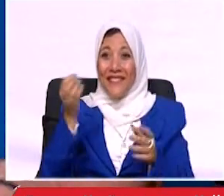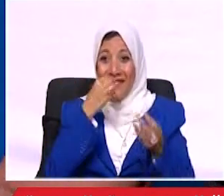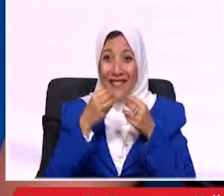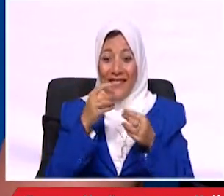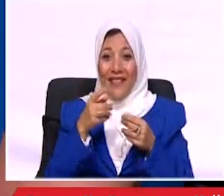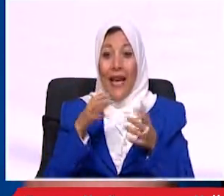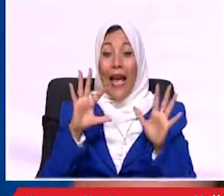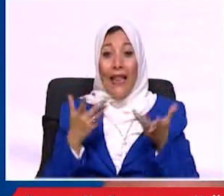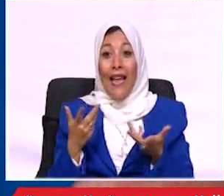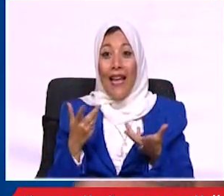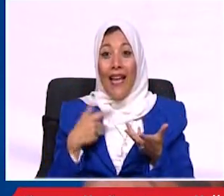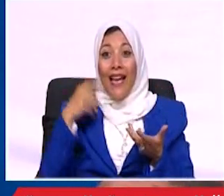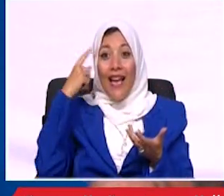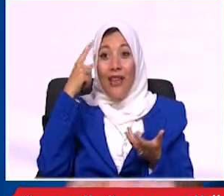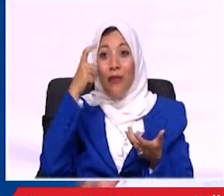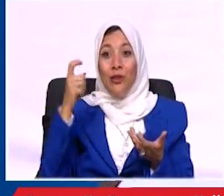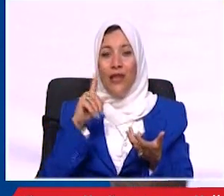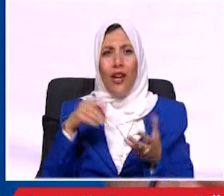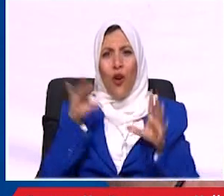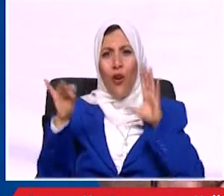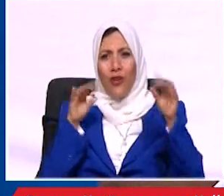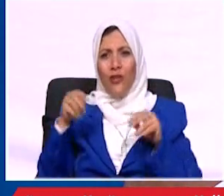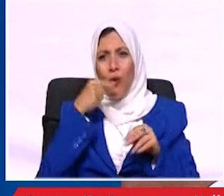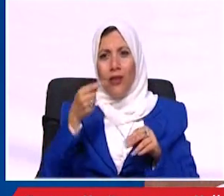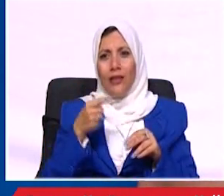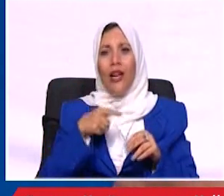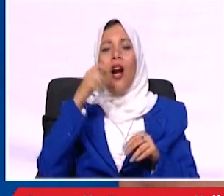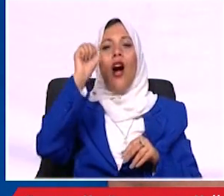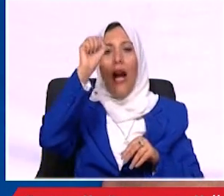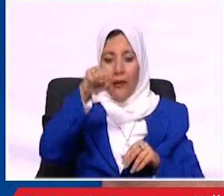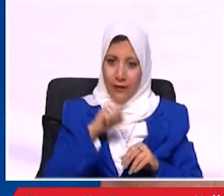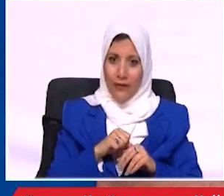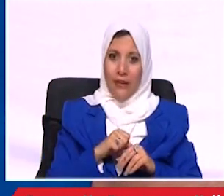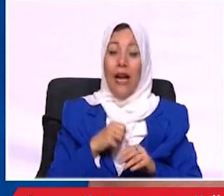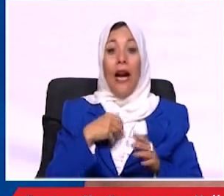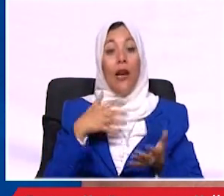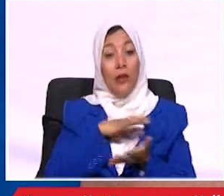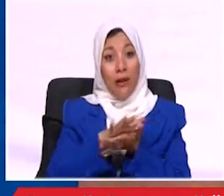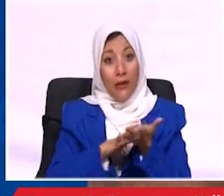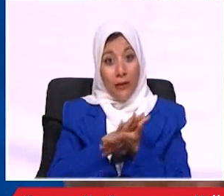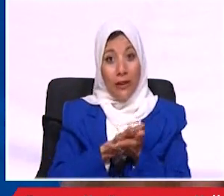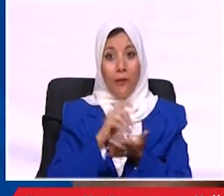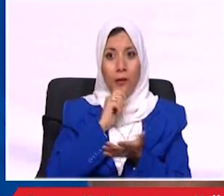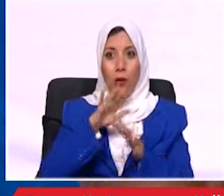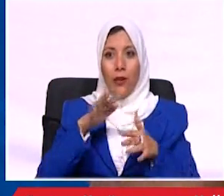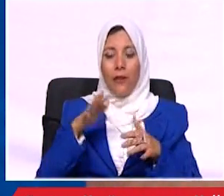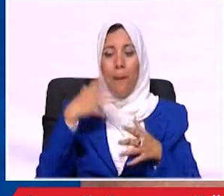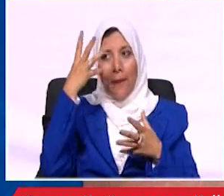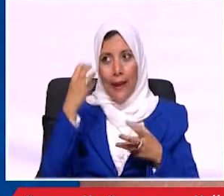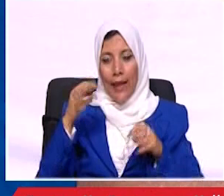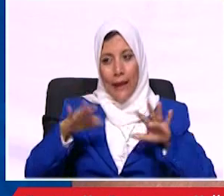ايه ده، انا مش فاكر ان انا قلت القصه دي قبل كده. ايوه، انا كنت في سهره في